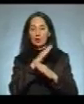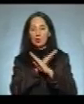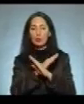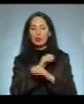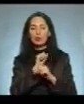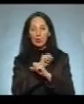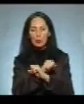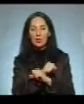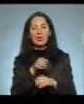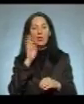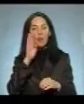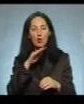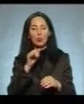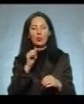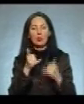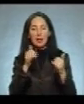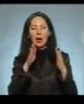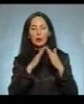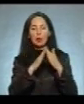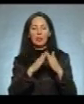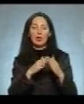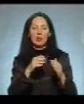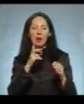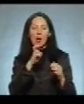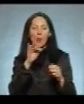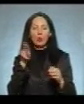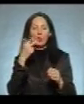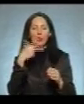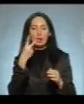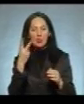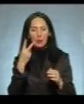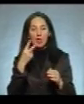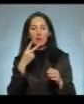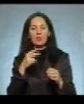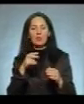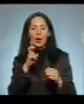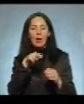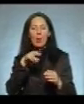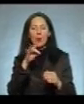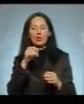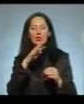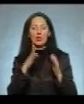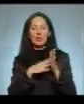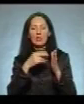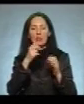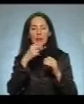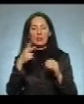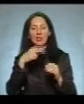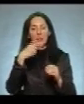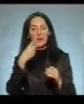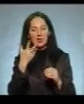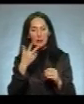Це адреси вулиця Будного, 34, 32, 32А, Просвіти 19, 15, 13 і 23, а